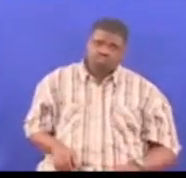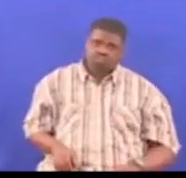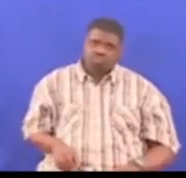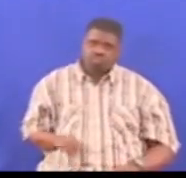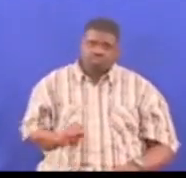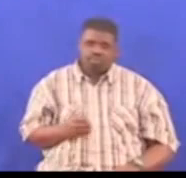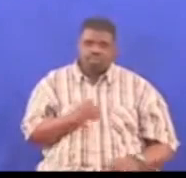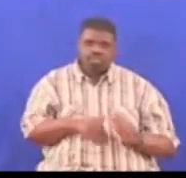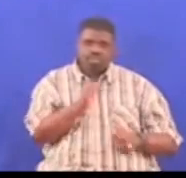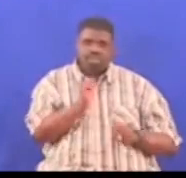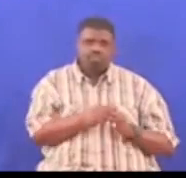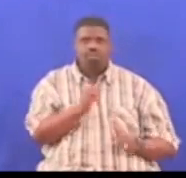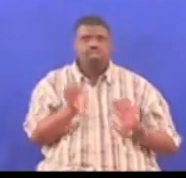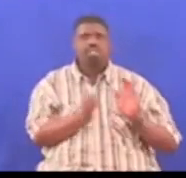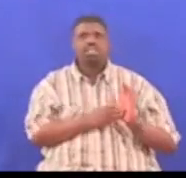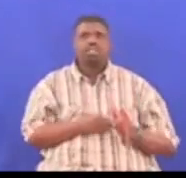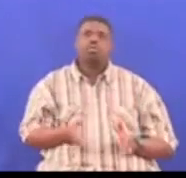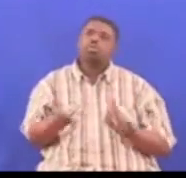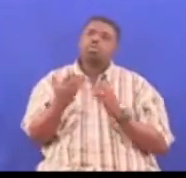bilioni Zaidi ya 19 wataweza Wapi